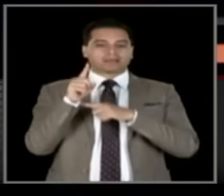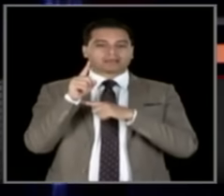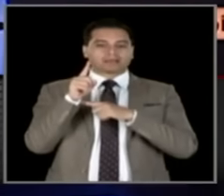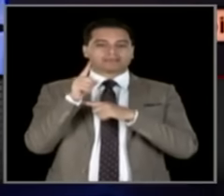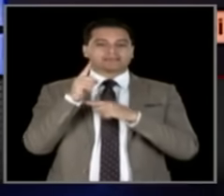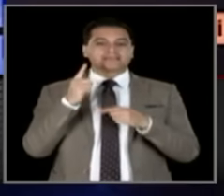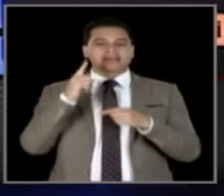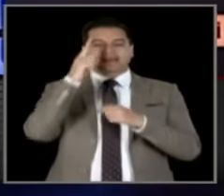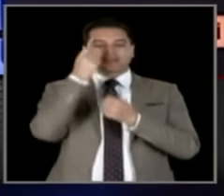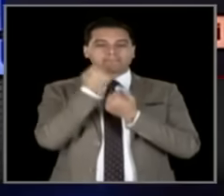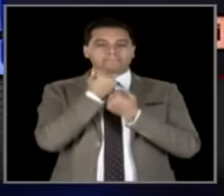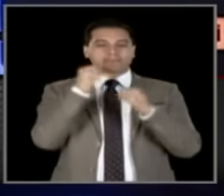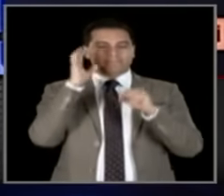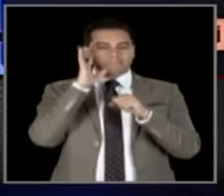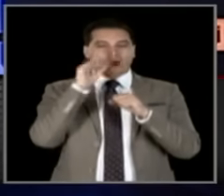هي؟